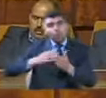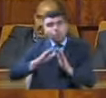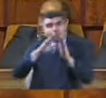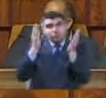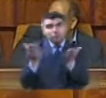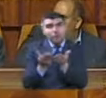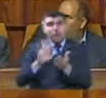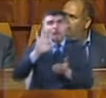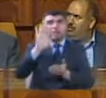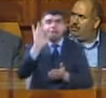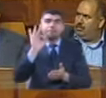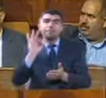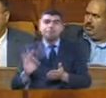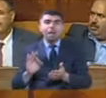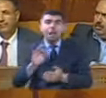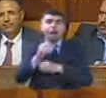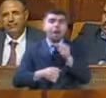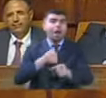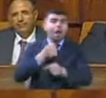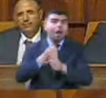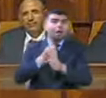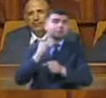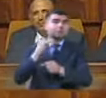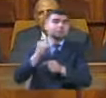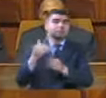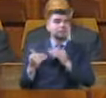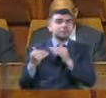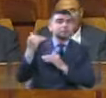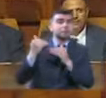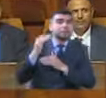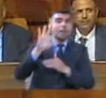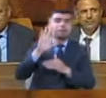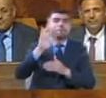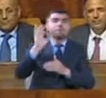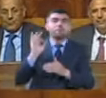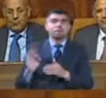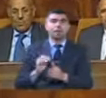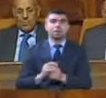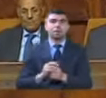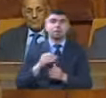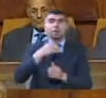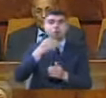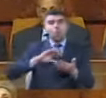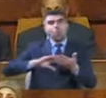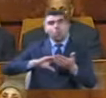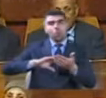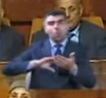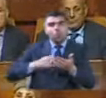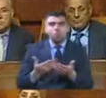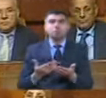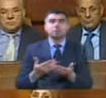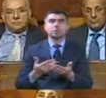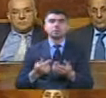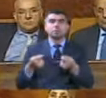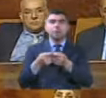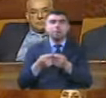يعادل 5% سنويا من الزيادة كل عام 5%. الأمر الذي لم يتبعه لا